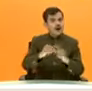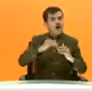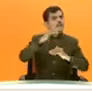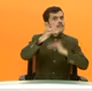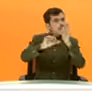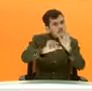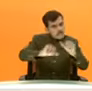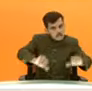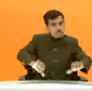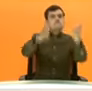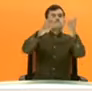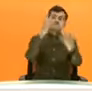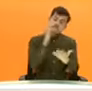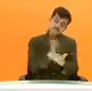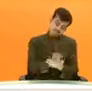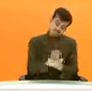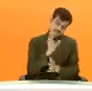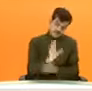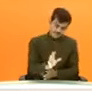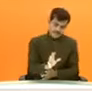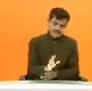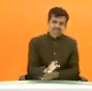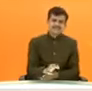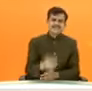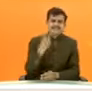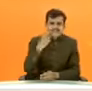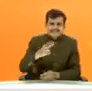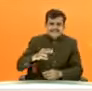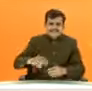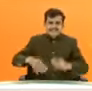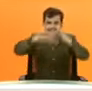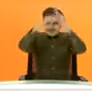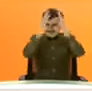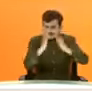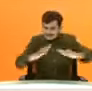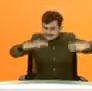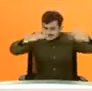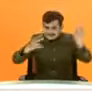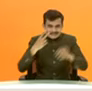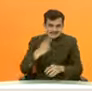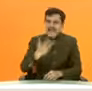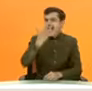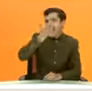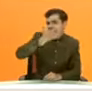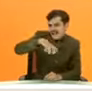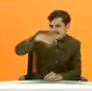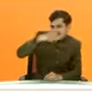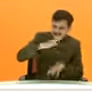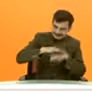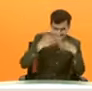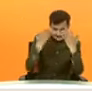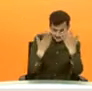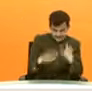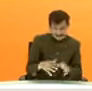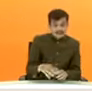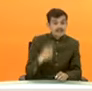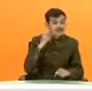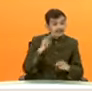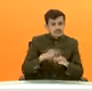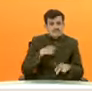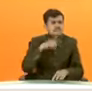जरूर मिलती है। आपने पहाड़ों में उगने वाले सेब तो खूब खाए होंगे, लेकिन अगर मैं